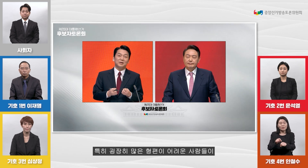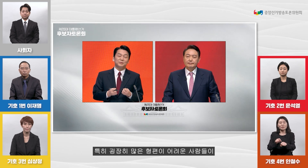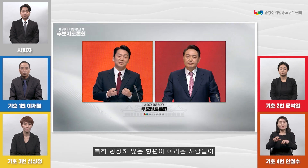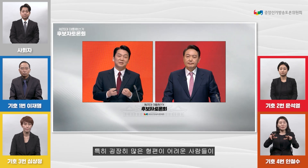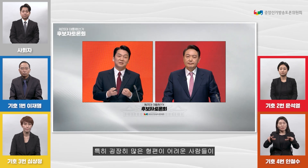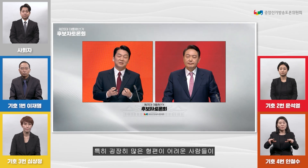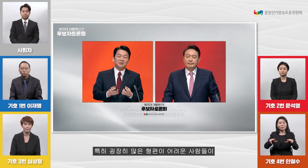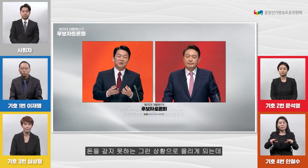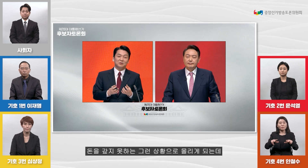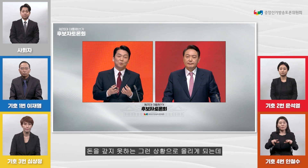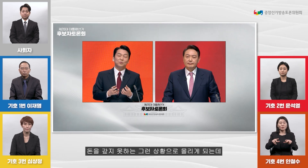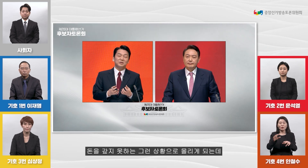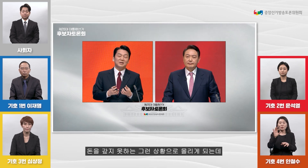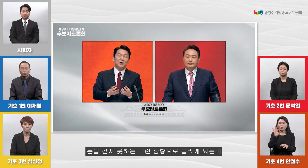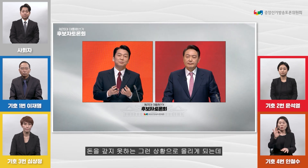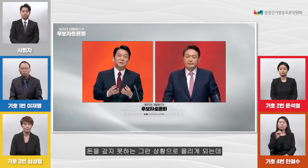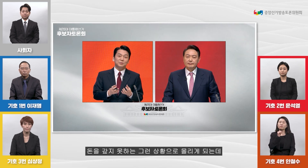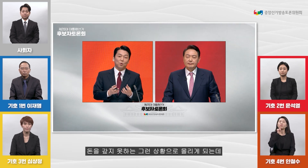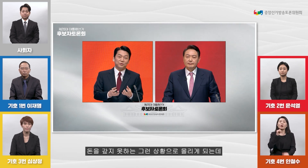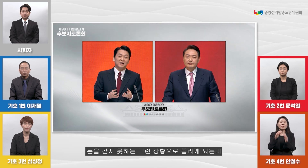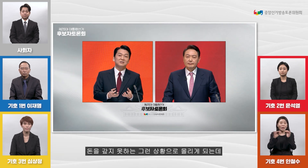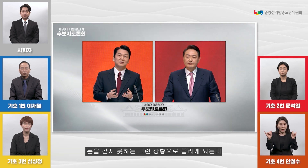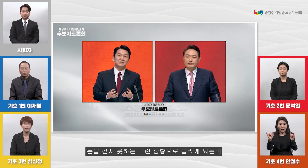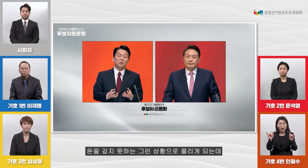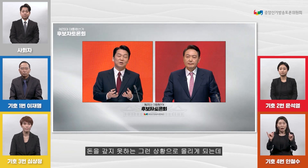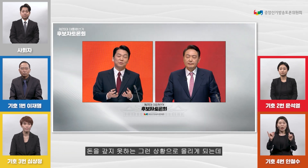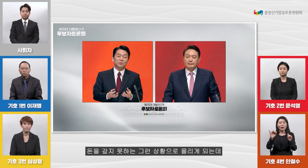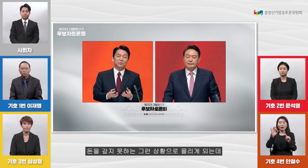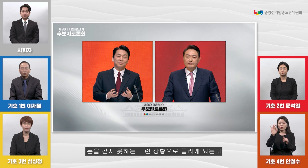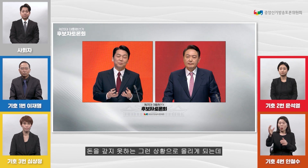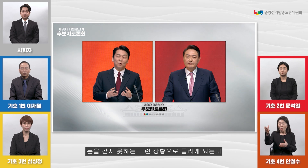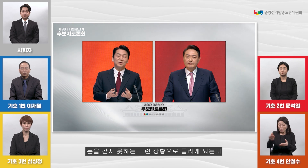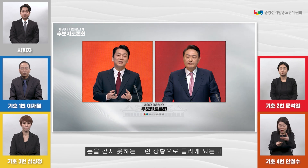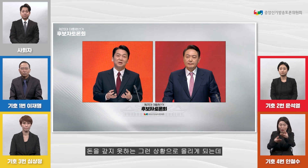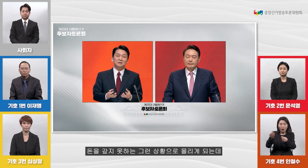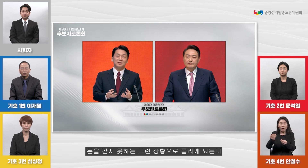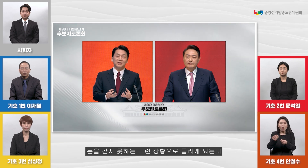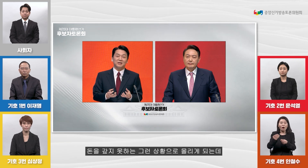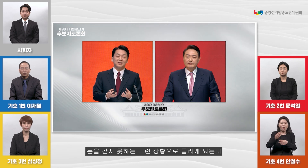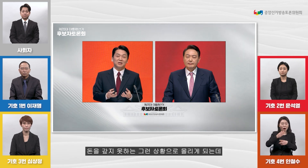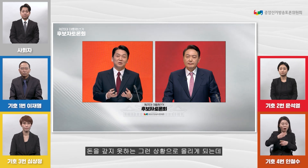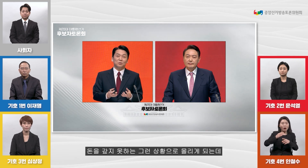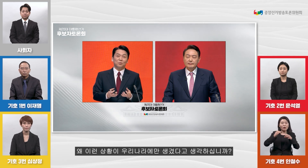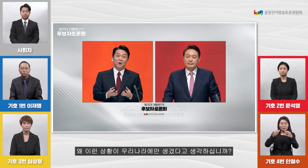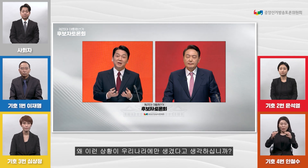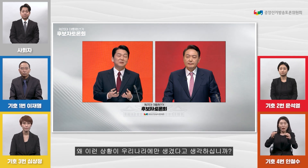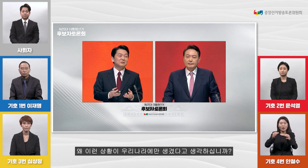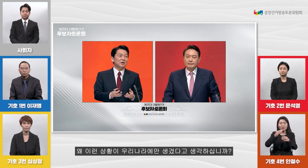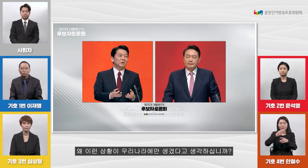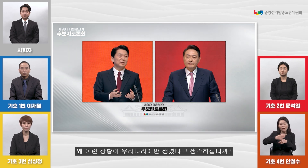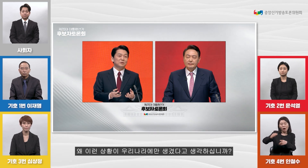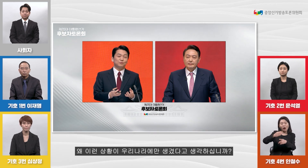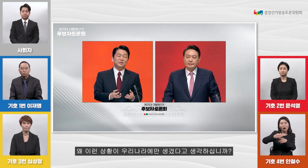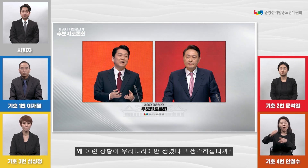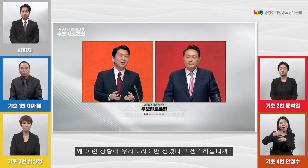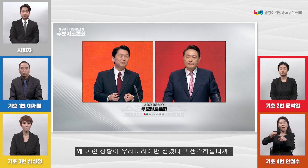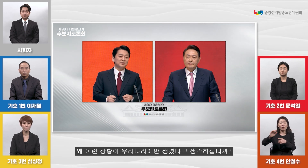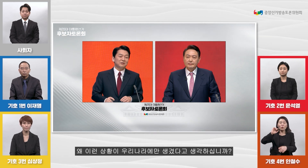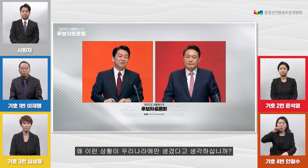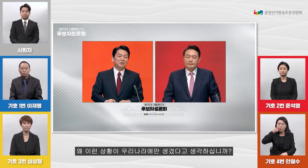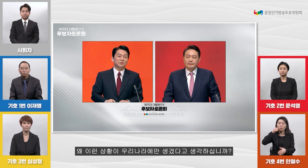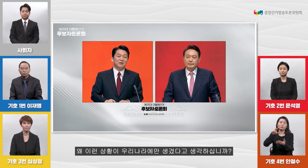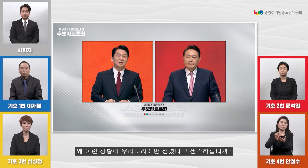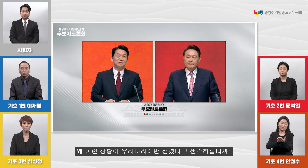어려운 사람들이 돈을 갚지 못하는 그런 상황으로 몰리게 되는데 왜 이런 상황이